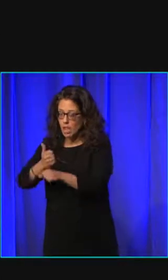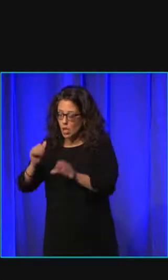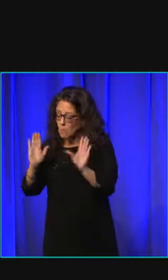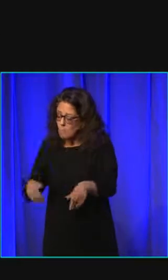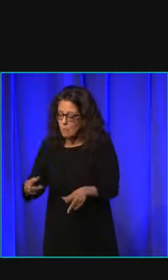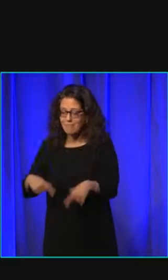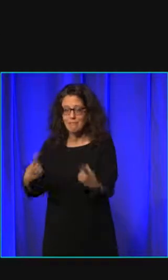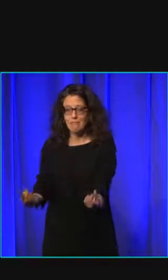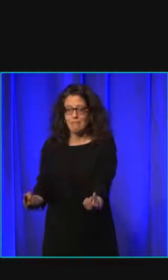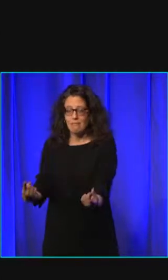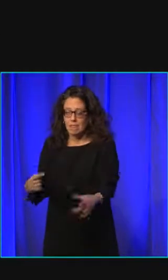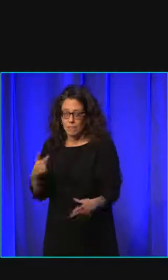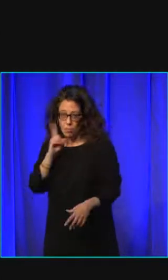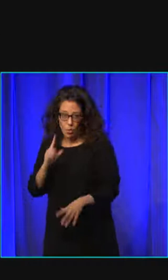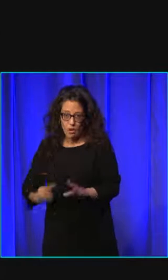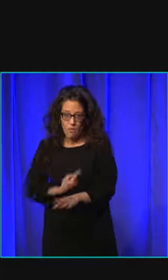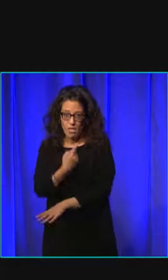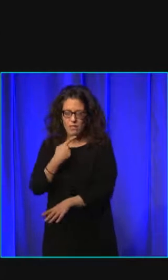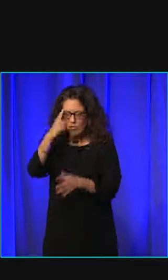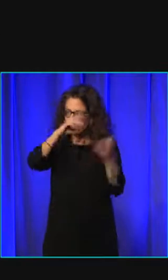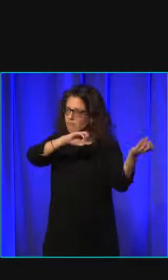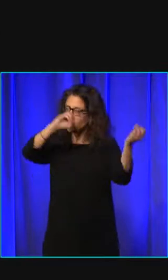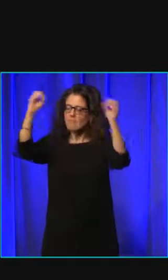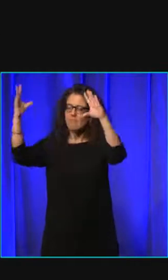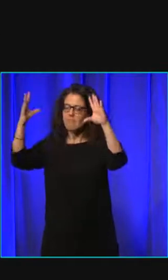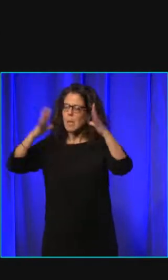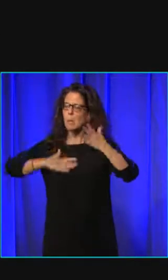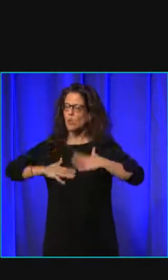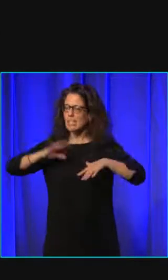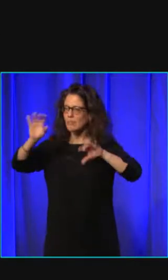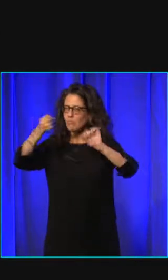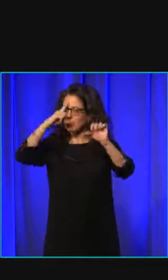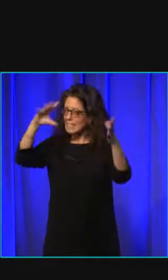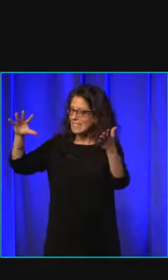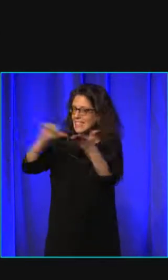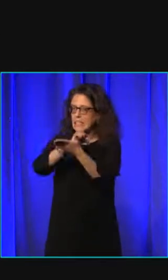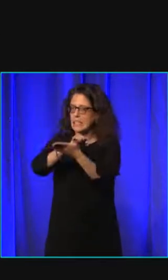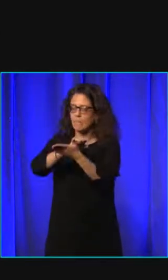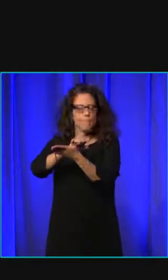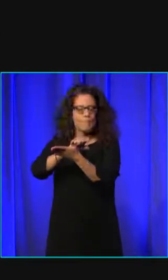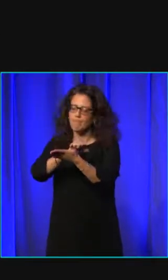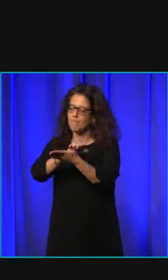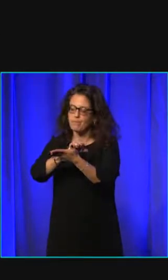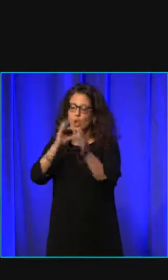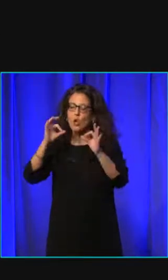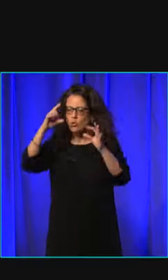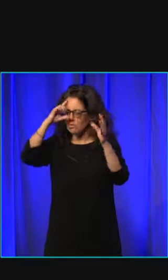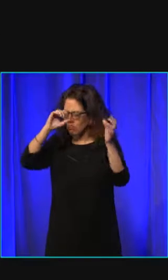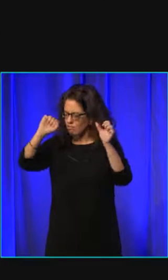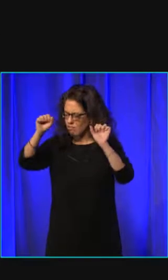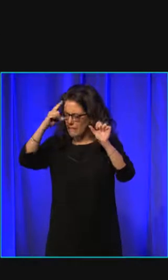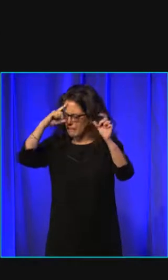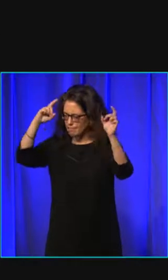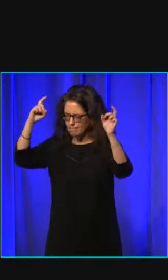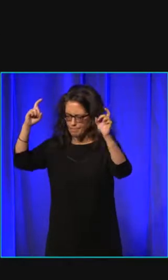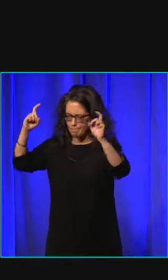ces représentations motrices, elles ne disparaîtront pas. Elles seront juste dégradées. Ben pourquoi ? Parce